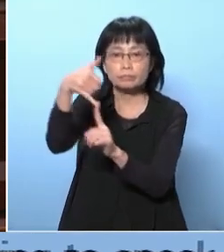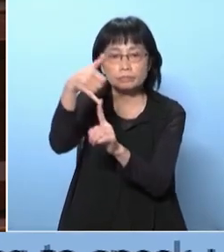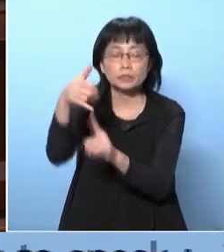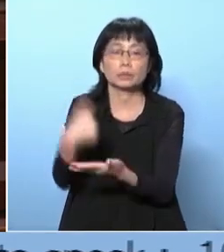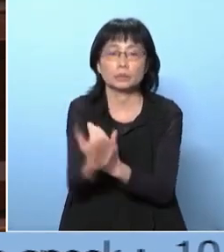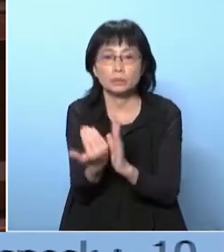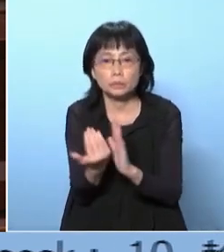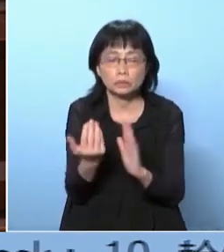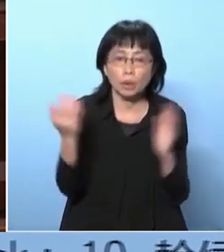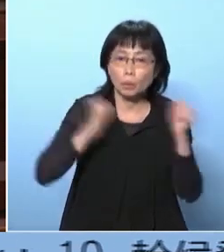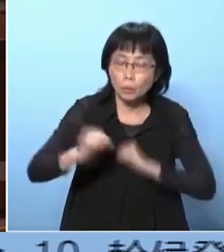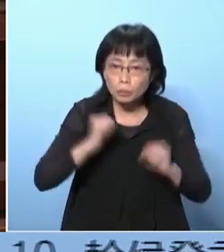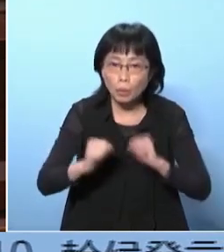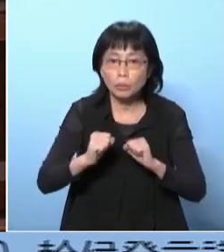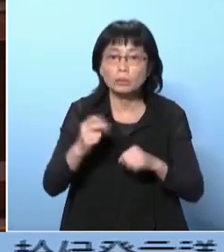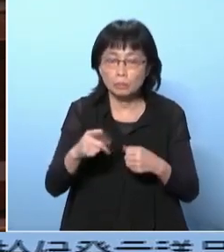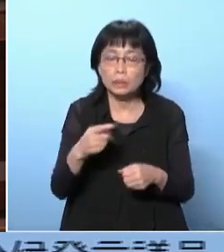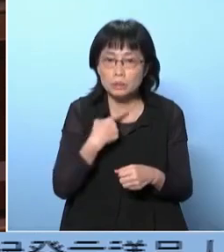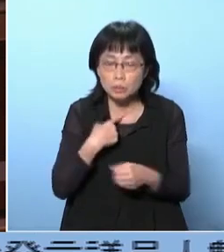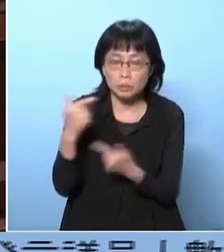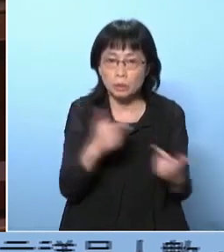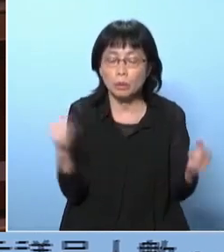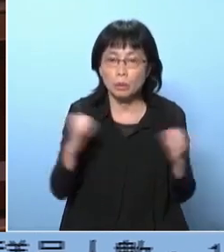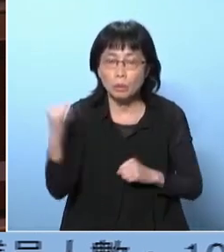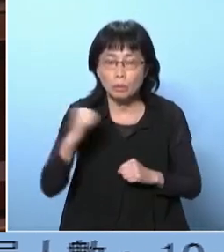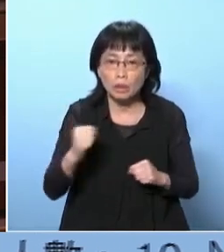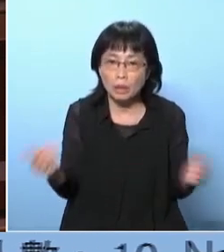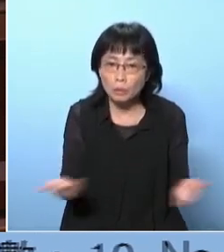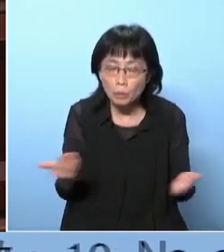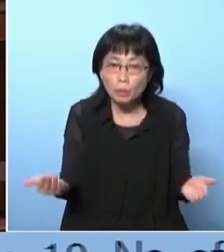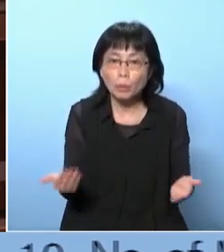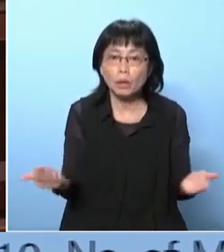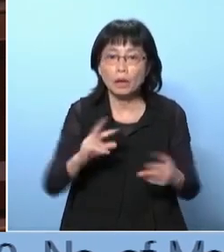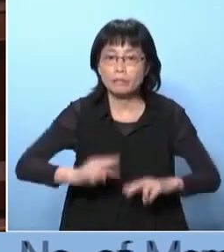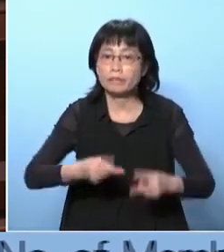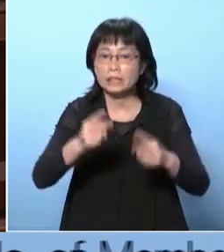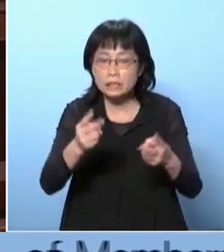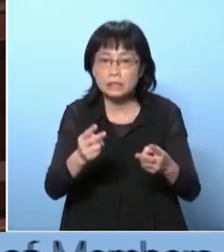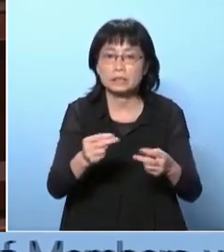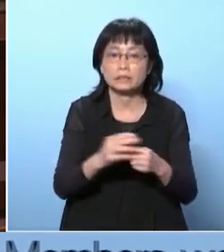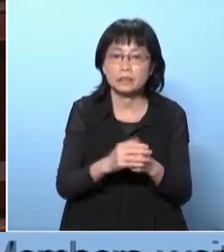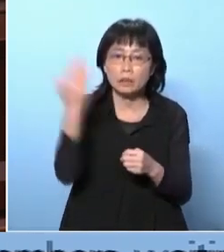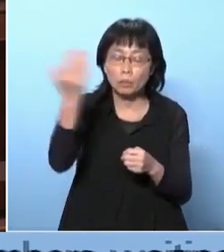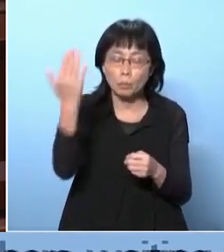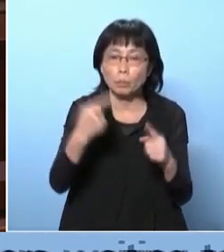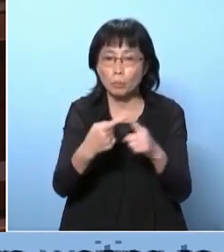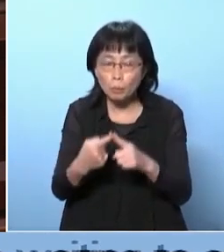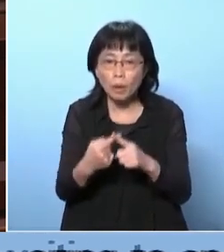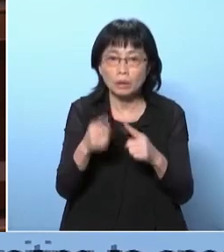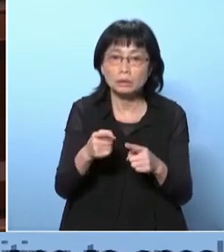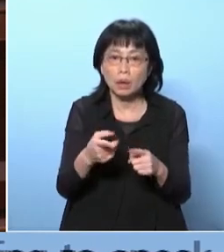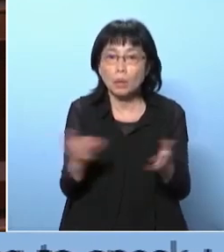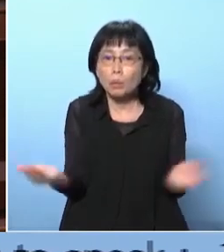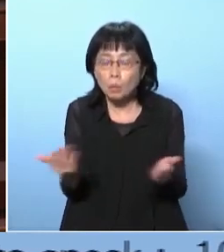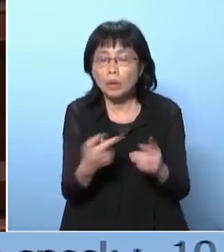產品，繼續積極發展和推廣海島旅遊，吸引市民和旅客探索香港離島的風光